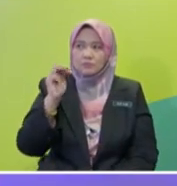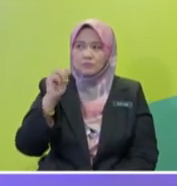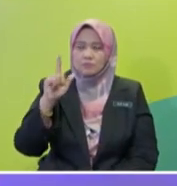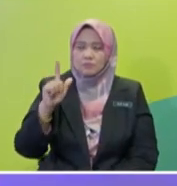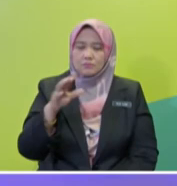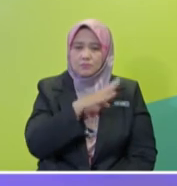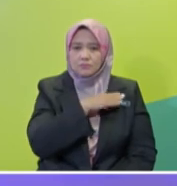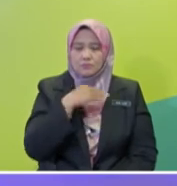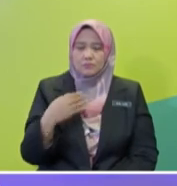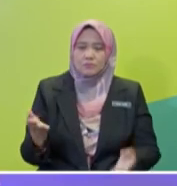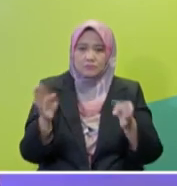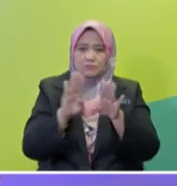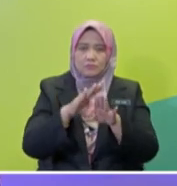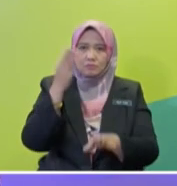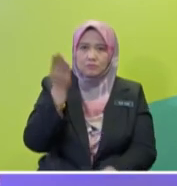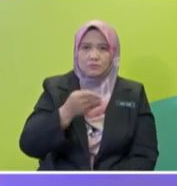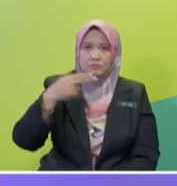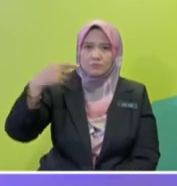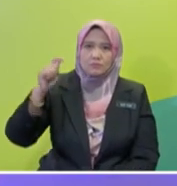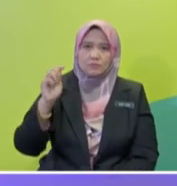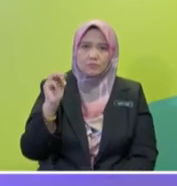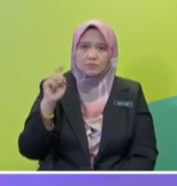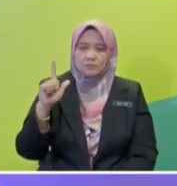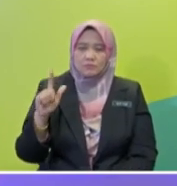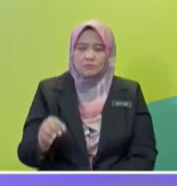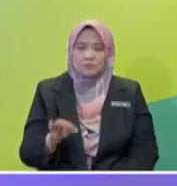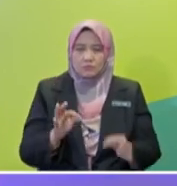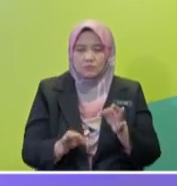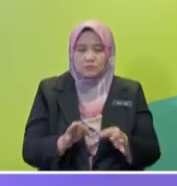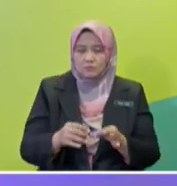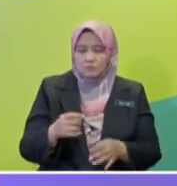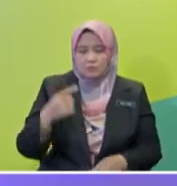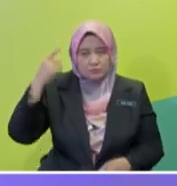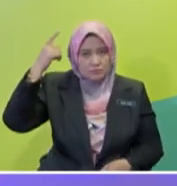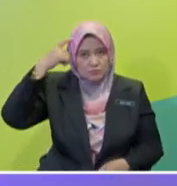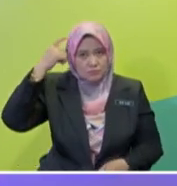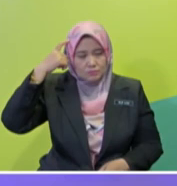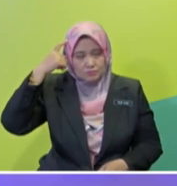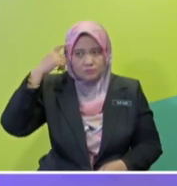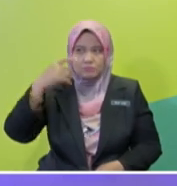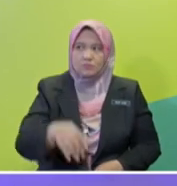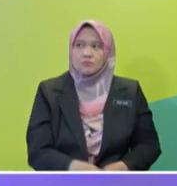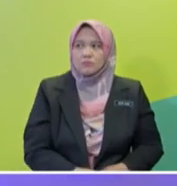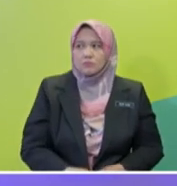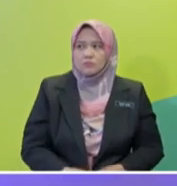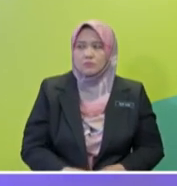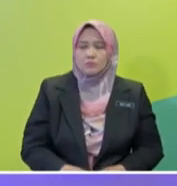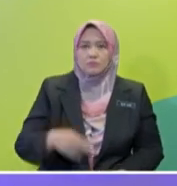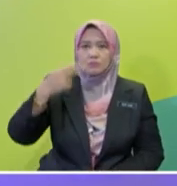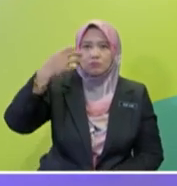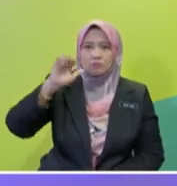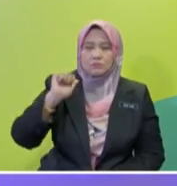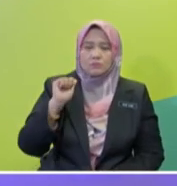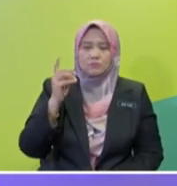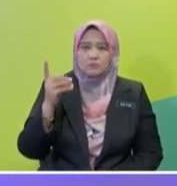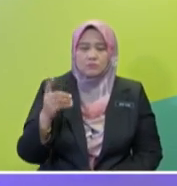kita ada bahagian kepala kita ini kan bagian kepala ini kita ingin ingat Eh ini kepala maksudnya dia akan ditulis dengan Hei dalam situ